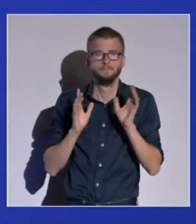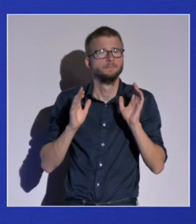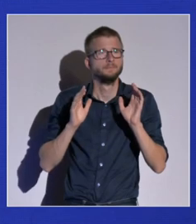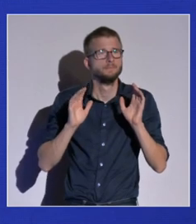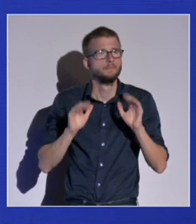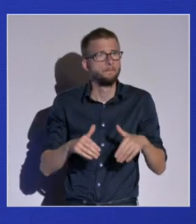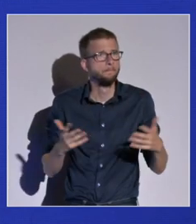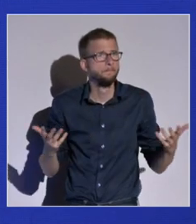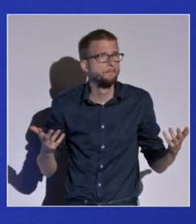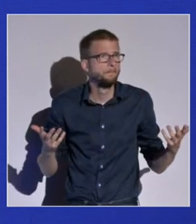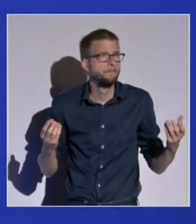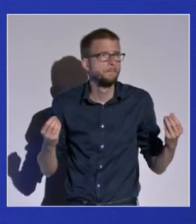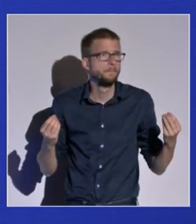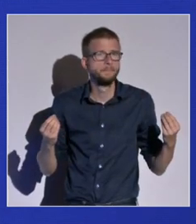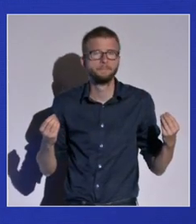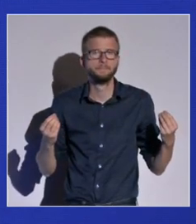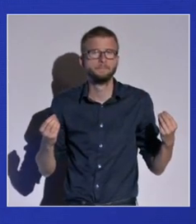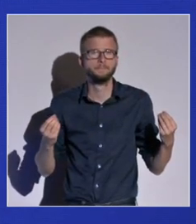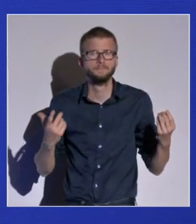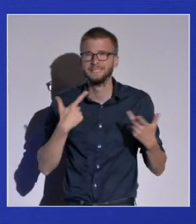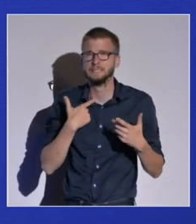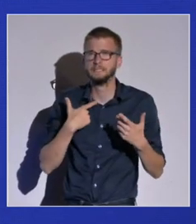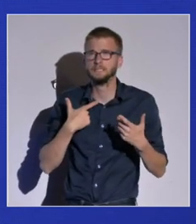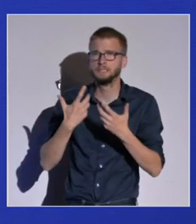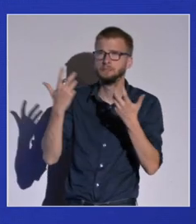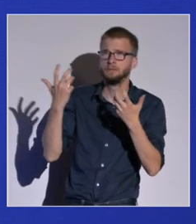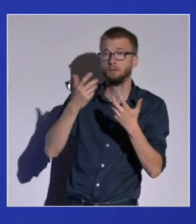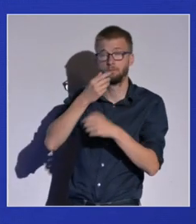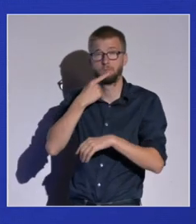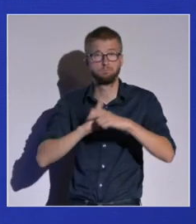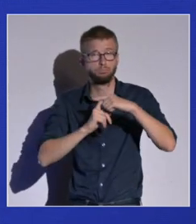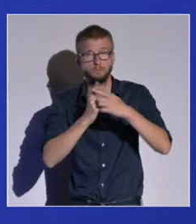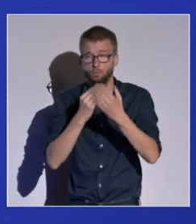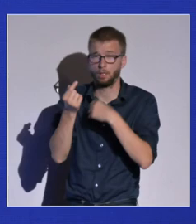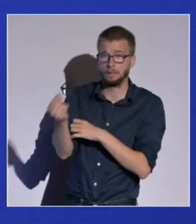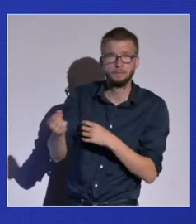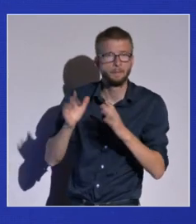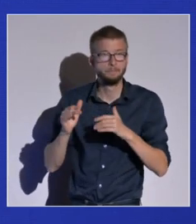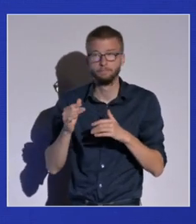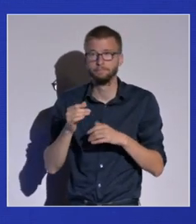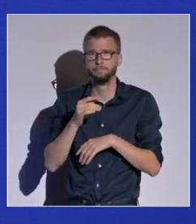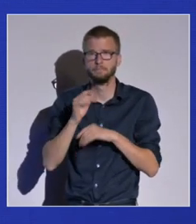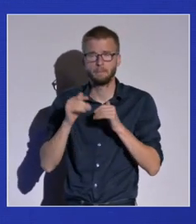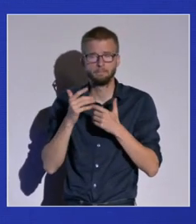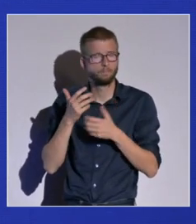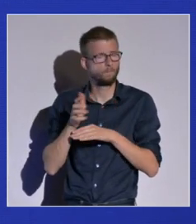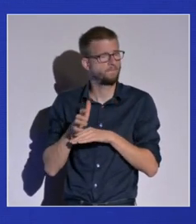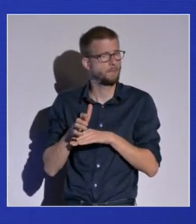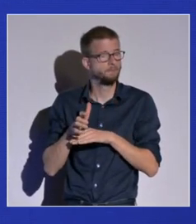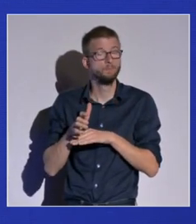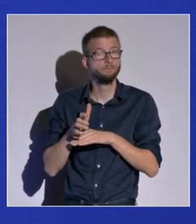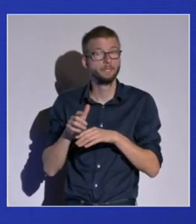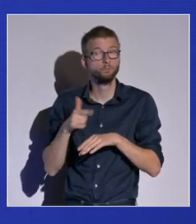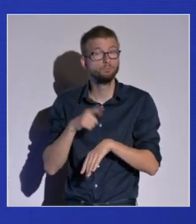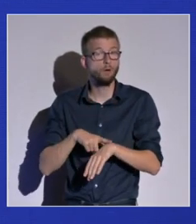votre mauvaise ou bonne volonté, vous êtes bien obligé à un moment donné de regarder les autres et de les écouter.